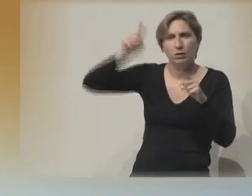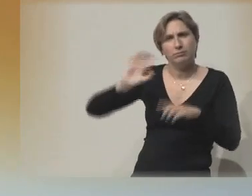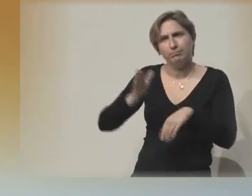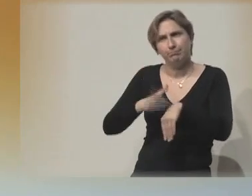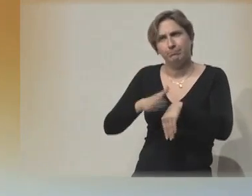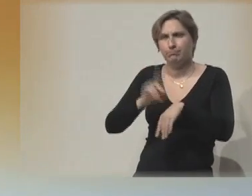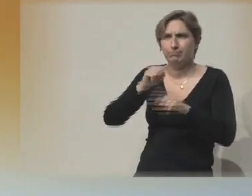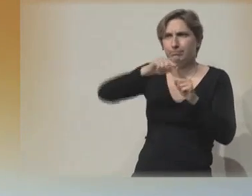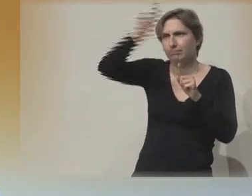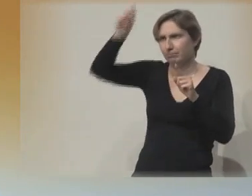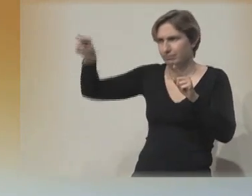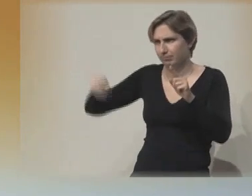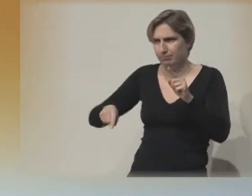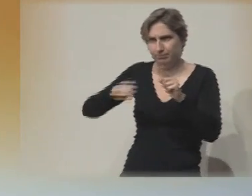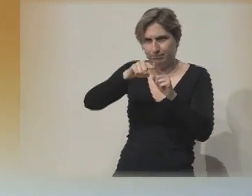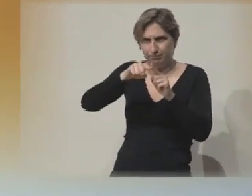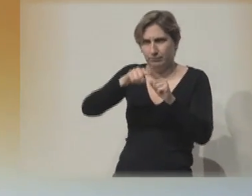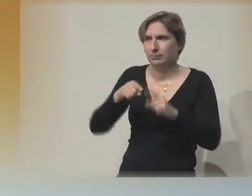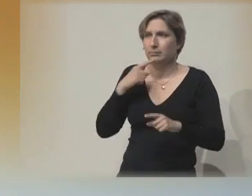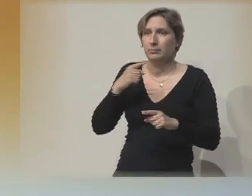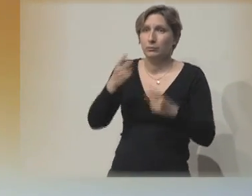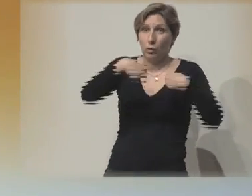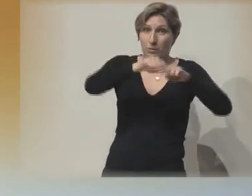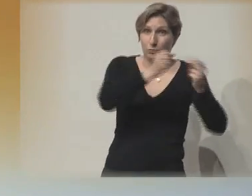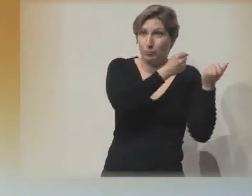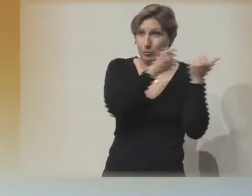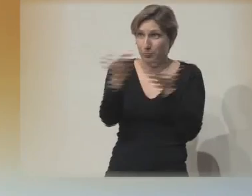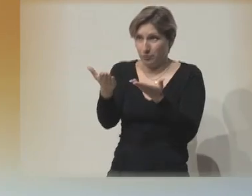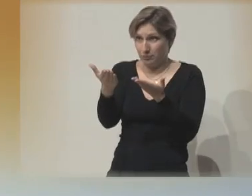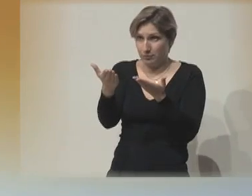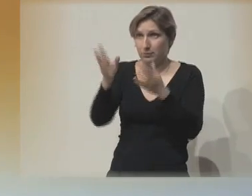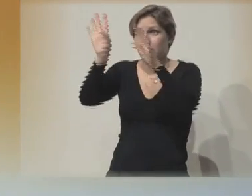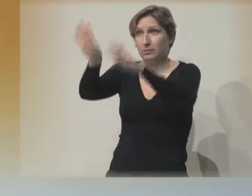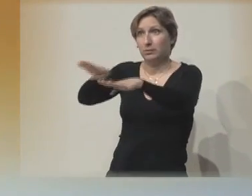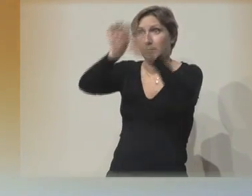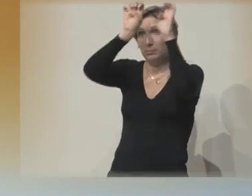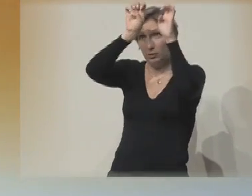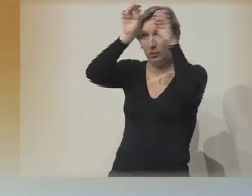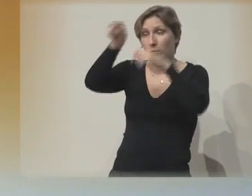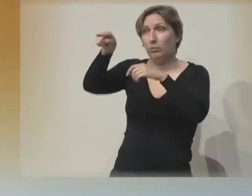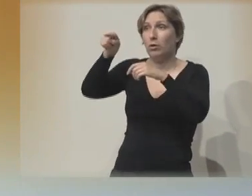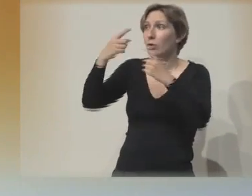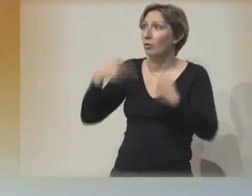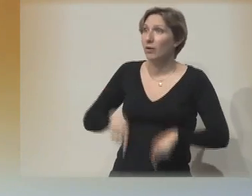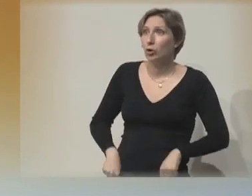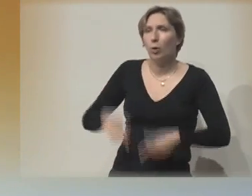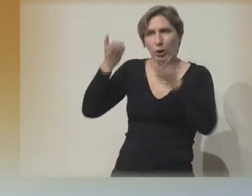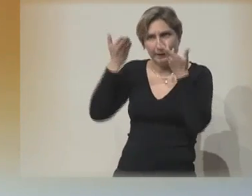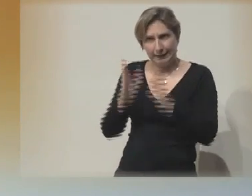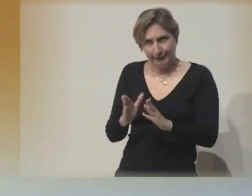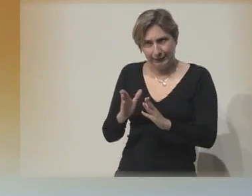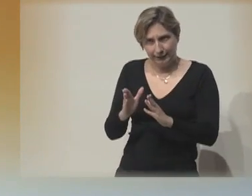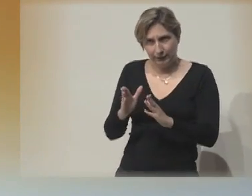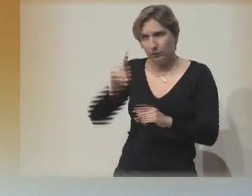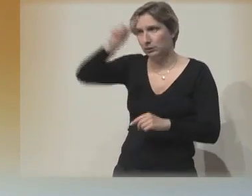un losange. La Commission propose, le Parlement et les gouvernements décident,